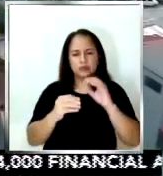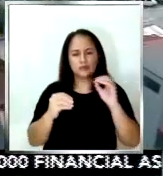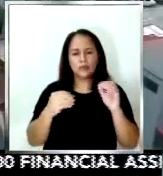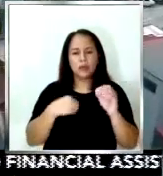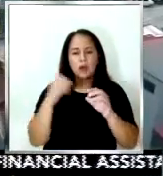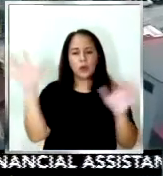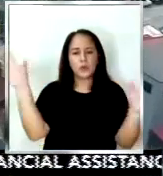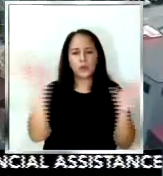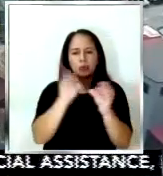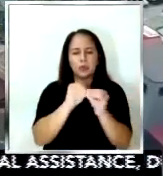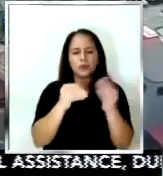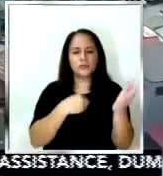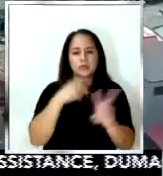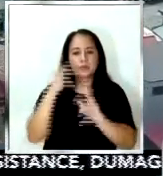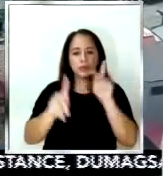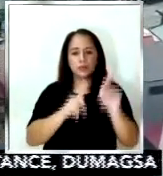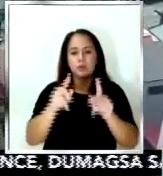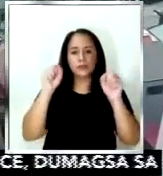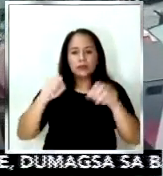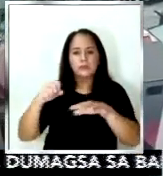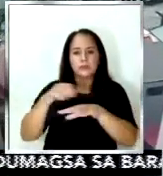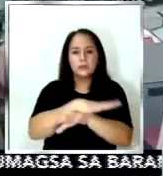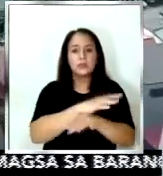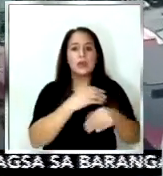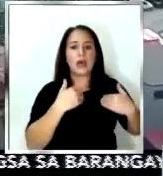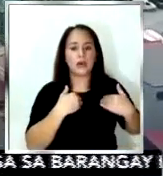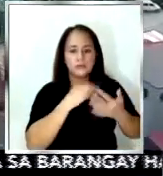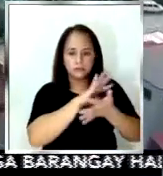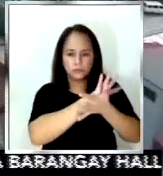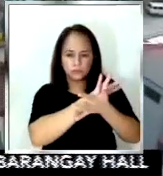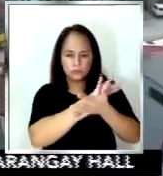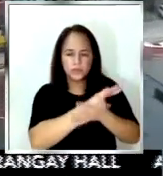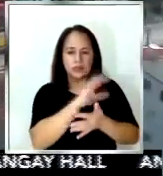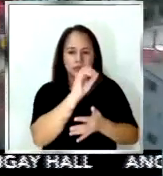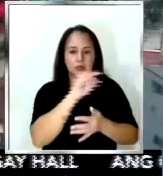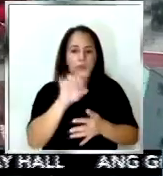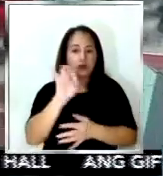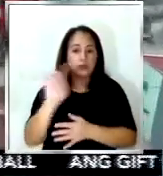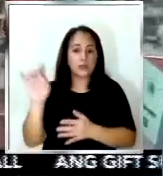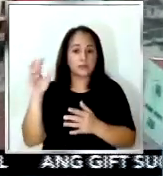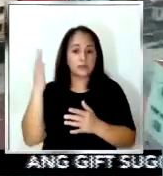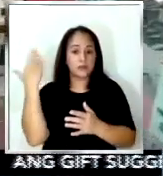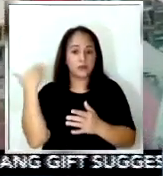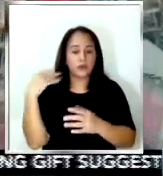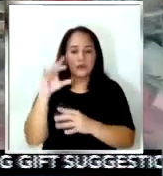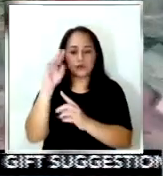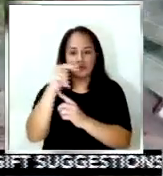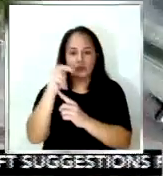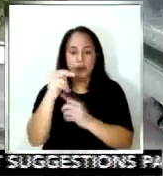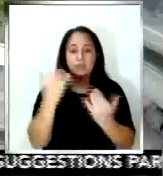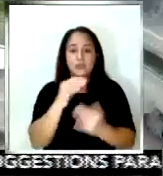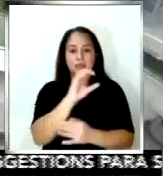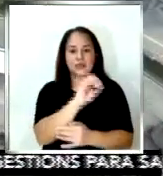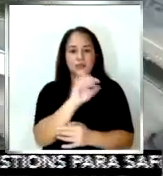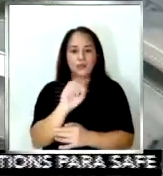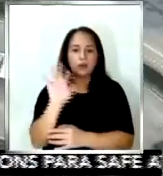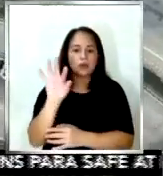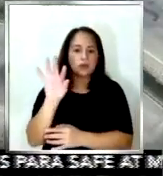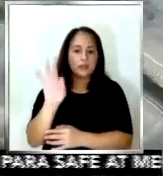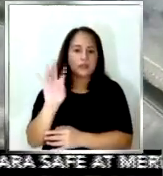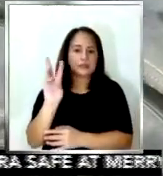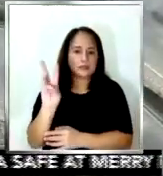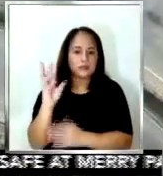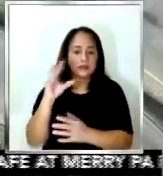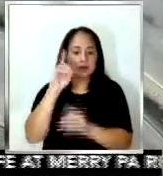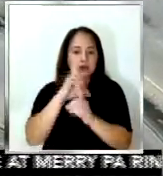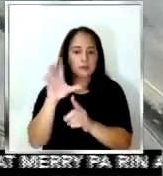maaaring mahawaan ng isang may COVID. Mula sa 0.88 noong Nobyembre, nasa 0.96 na ito nitong December 10 at